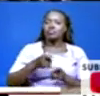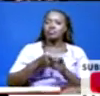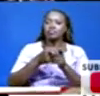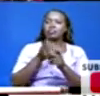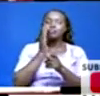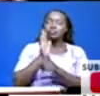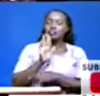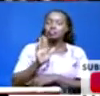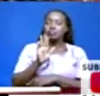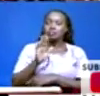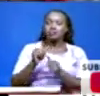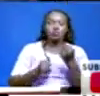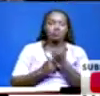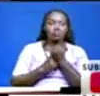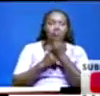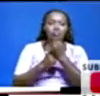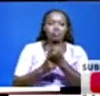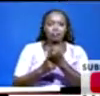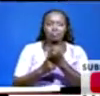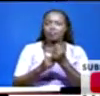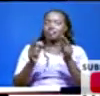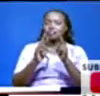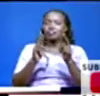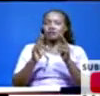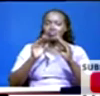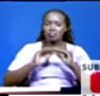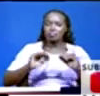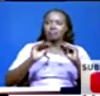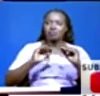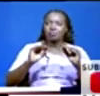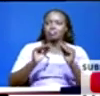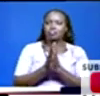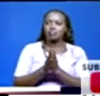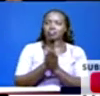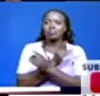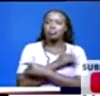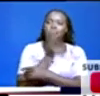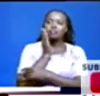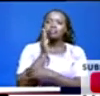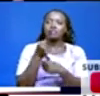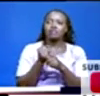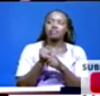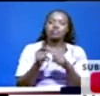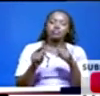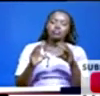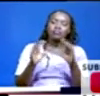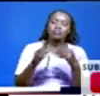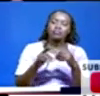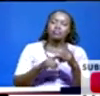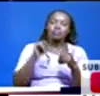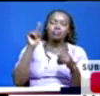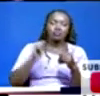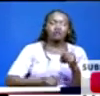mamake aliyempongeza kwa kujitolea kuwaelimisha. My dear mom only made it to 6th grade. She can barely read